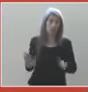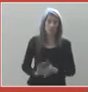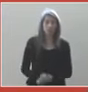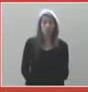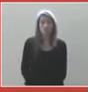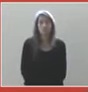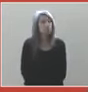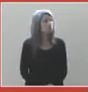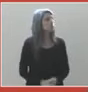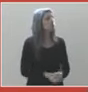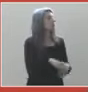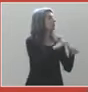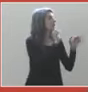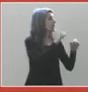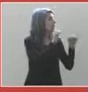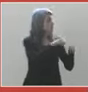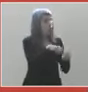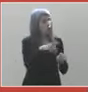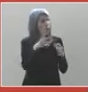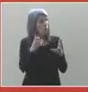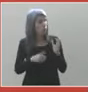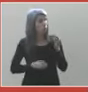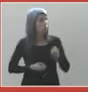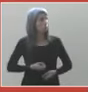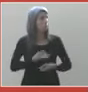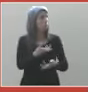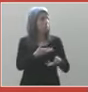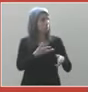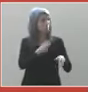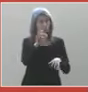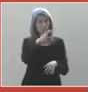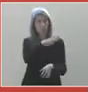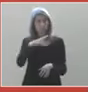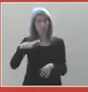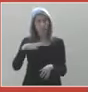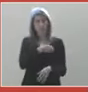la maire de Castries. Si j'arrive à parler. Non, moi je...